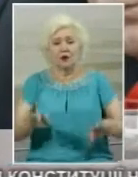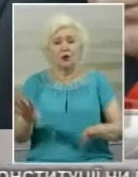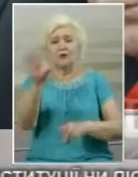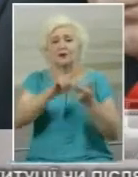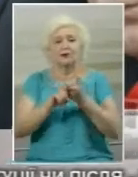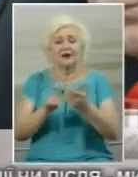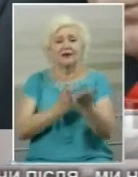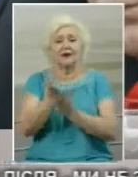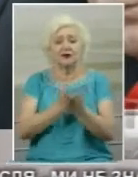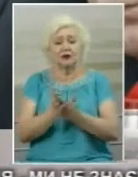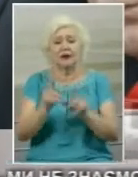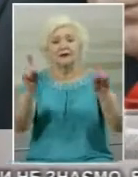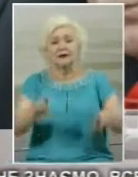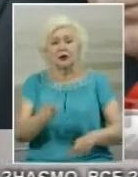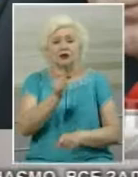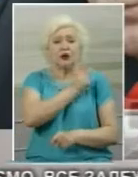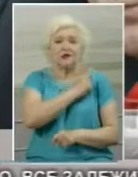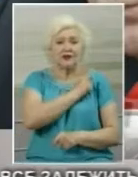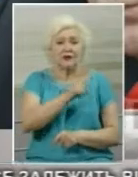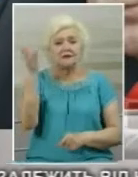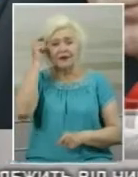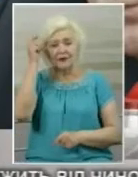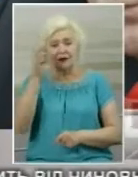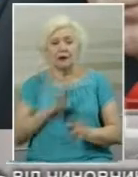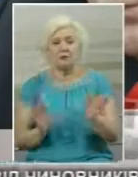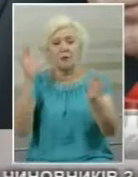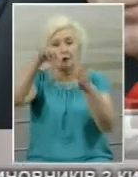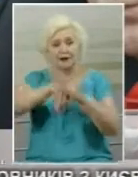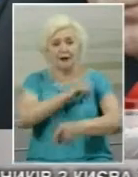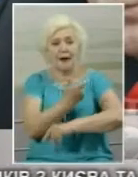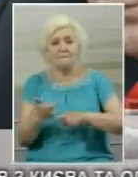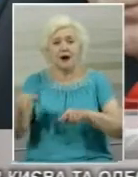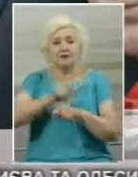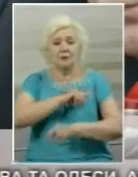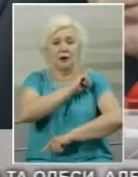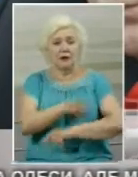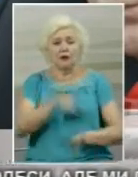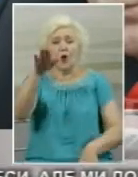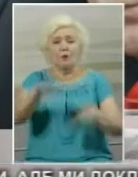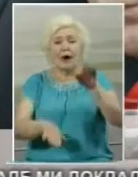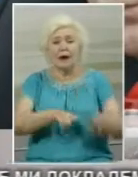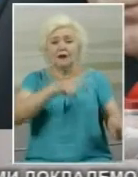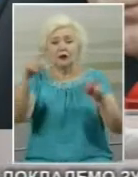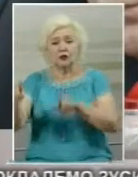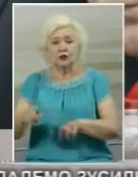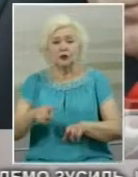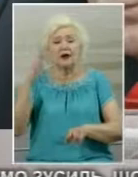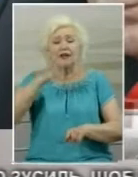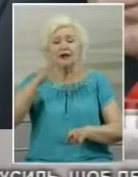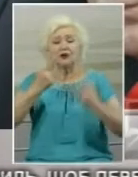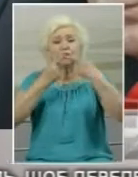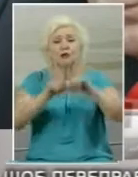чиновників, сидячих в Києві і в Одесі. Але ми прикладаємо максимальні зусилля, щоб понтон Переправа – это гидротехническое